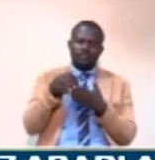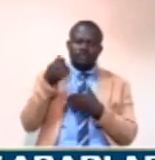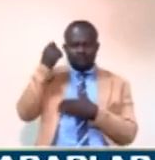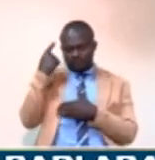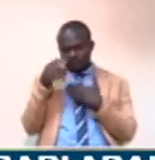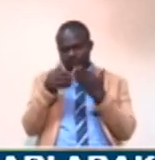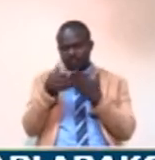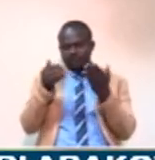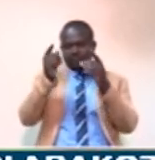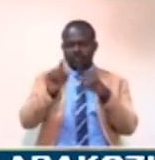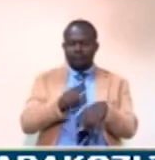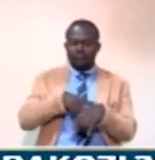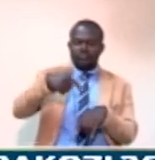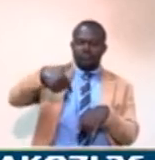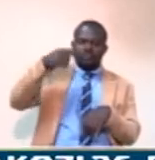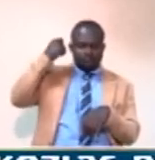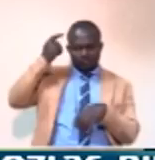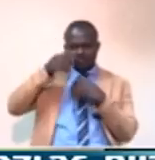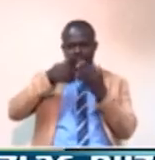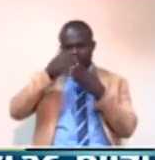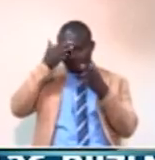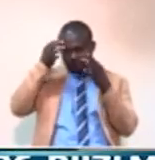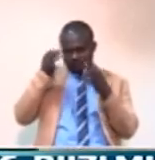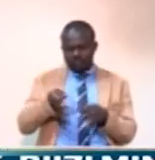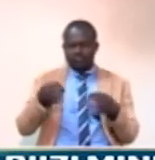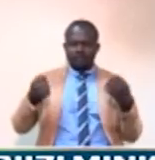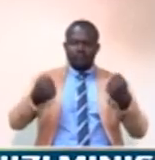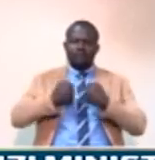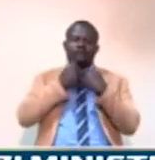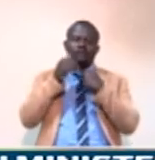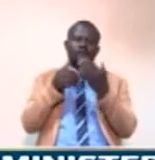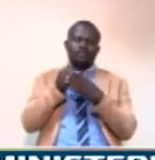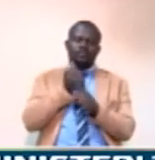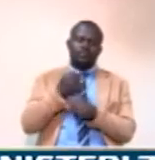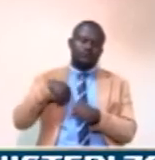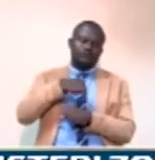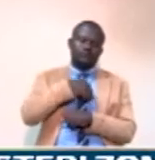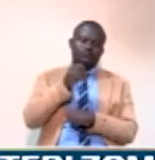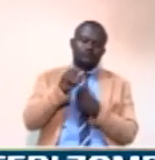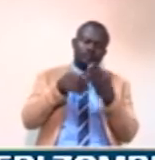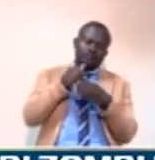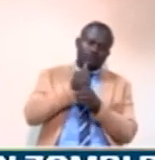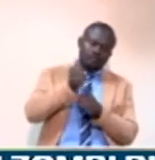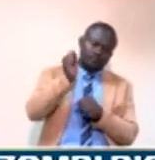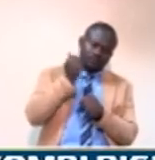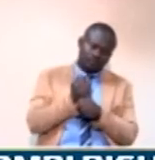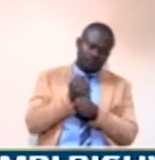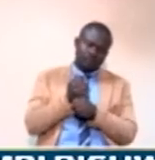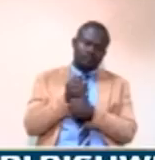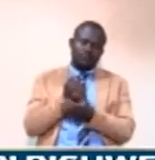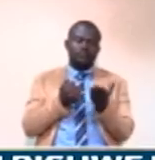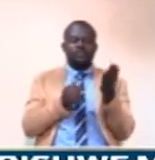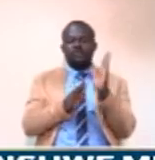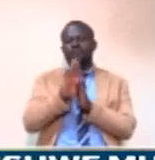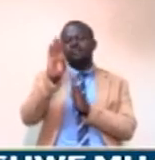mwumvise noneho hari byageze saa moya. Ibyo byemezo byose turabizi ingaruka tugira bigira ku kazi kacu cyangwa se ku kazi kabo bakora,